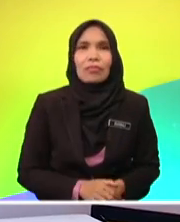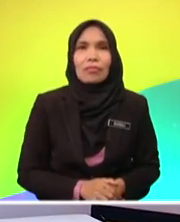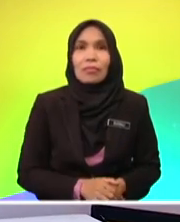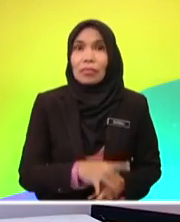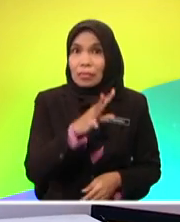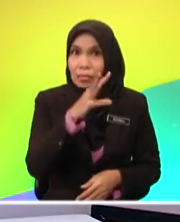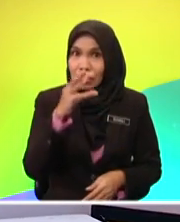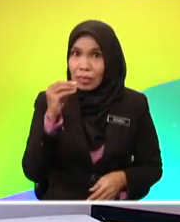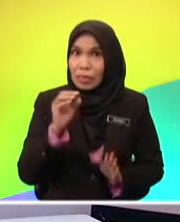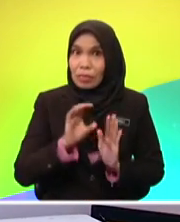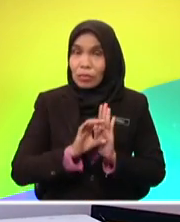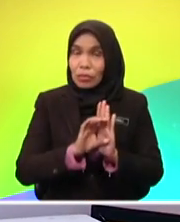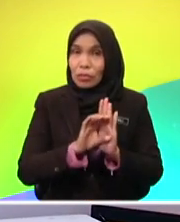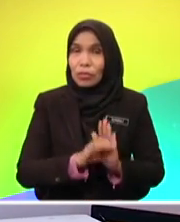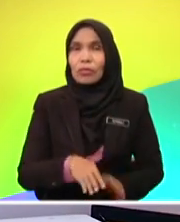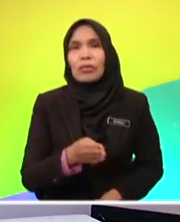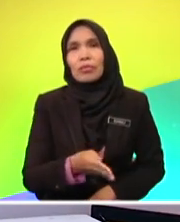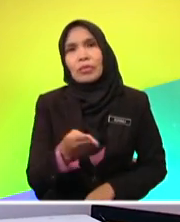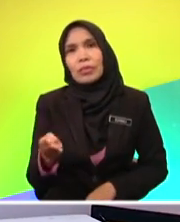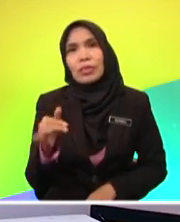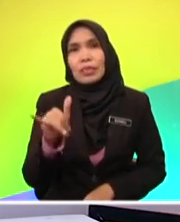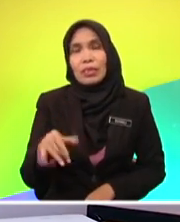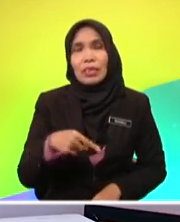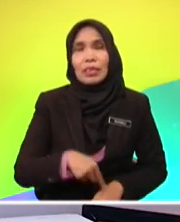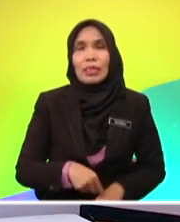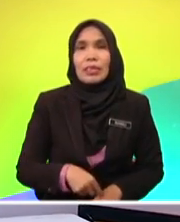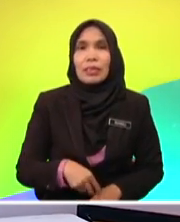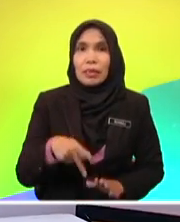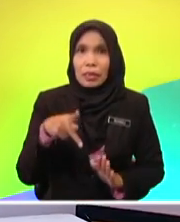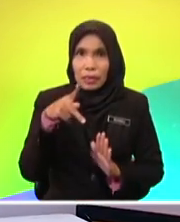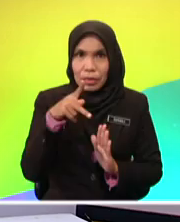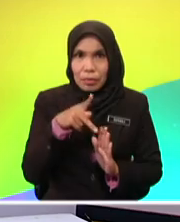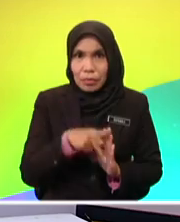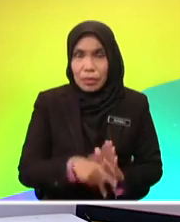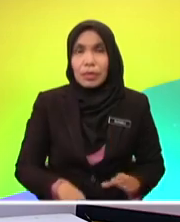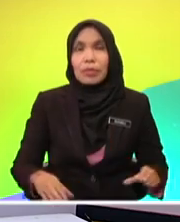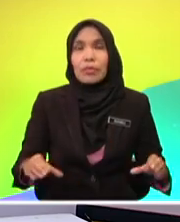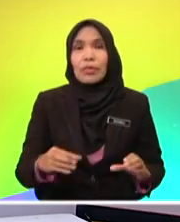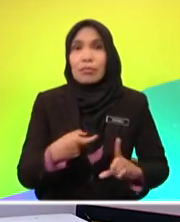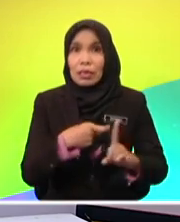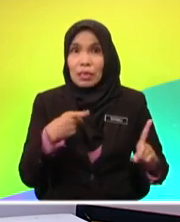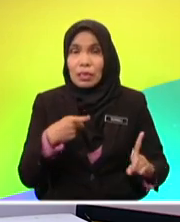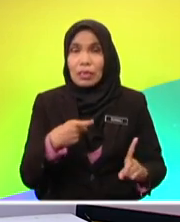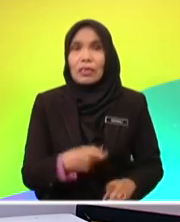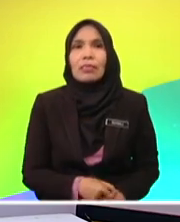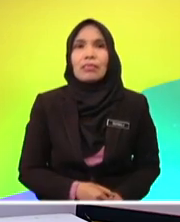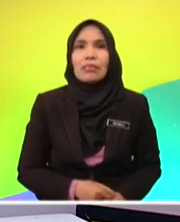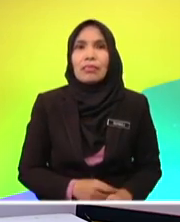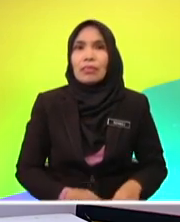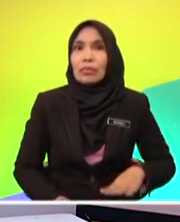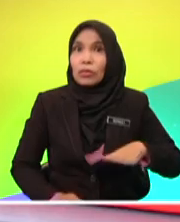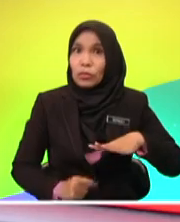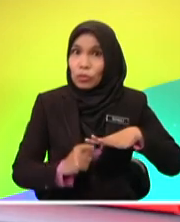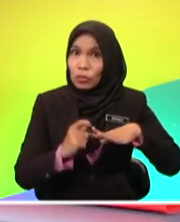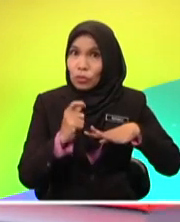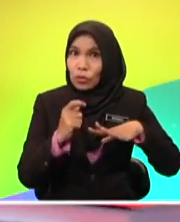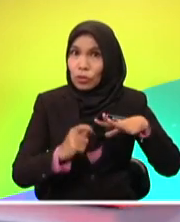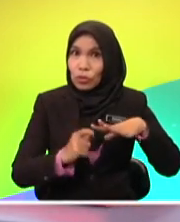contoh benda-benda yang diperbuat dari tumbuhan. Okay. Jadi apa yang kita nak belajar hari ini adalah berkaitan